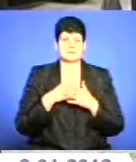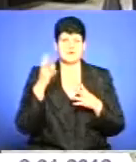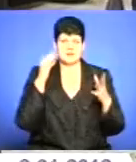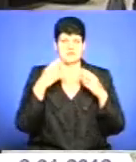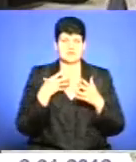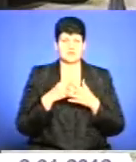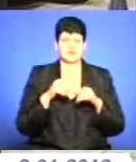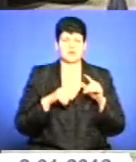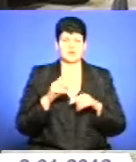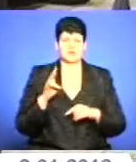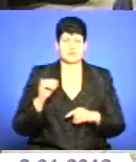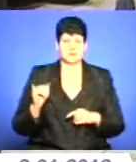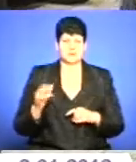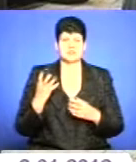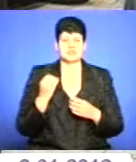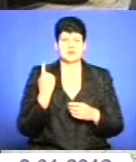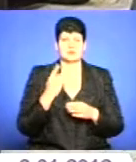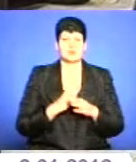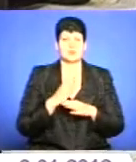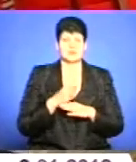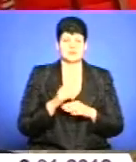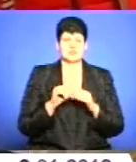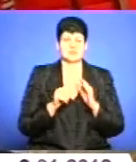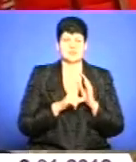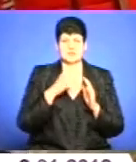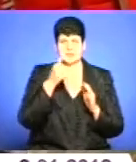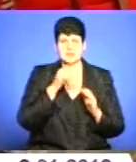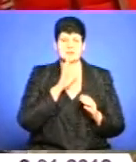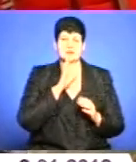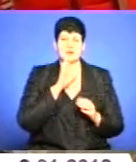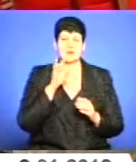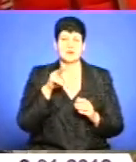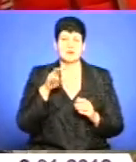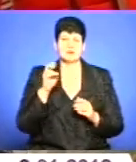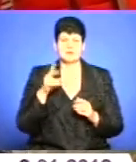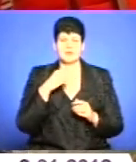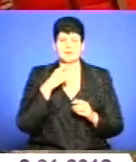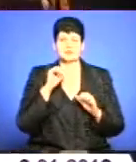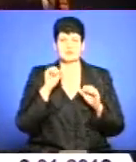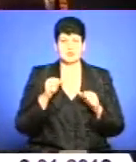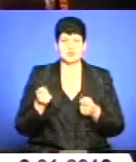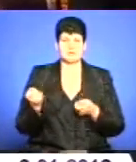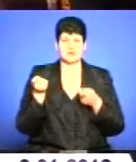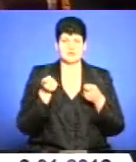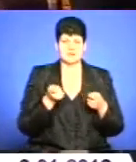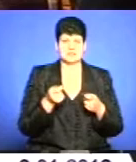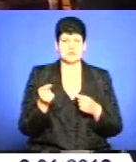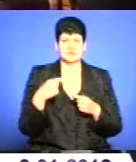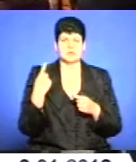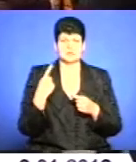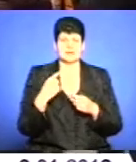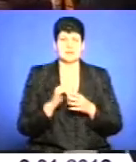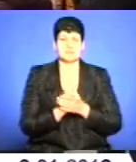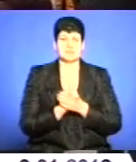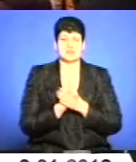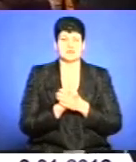родині. Ще одна гостя з Рубіжного, 13-річна Олександра, вірить, що зможе привезти з Тернопільщини мир на схід. До того ж, сподівається